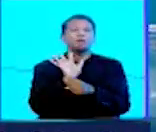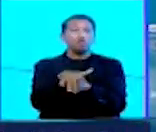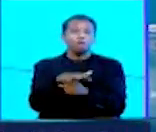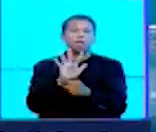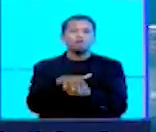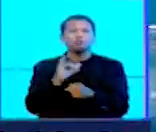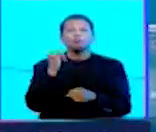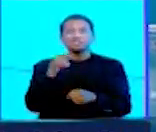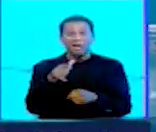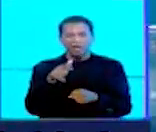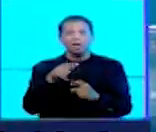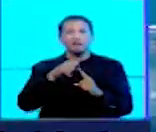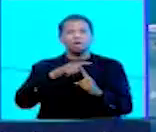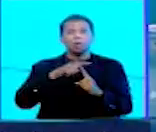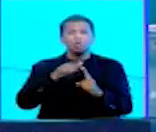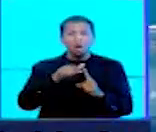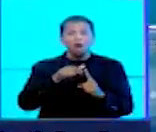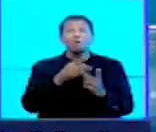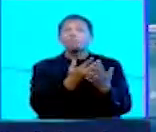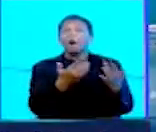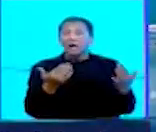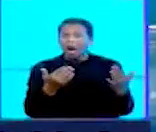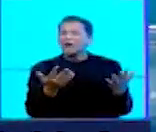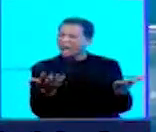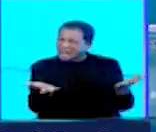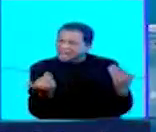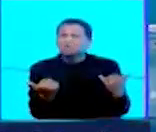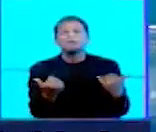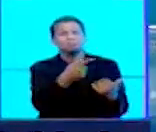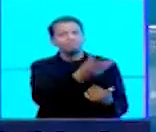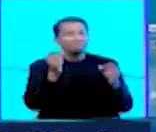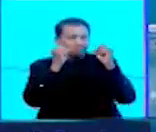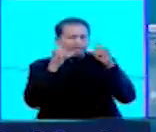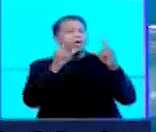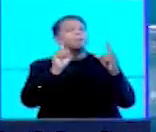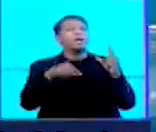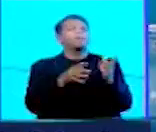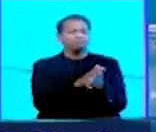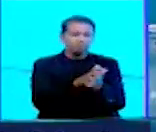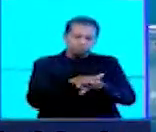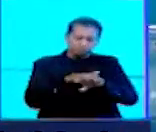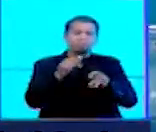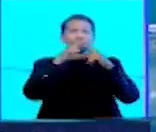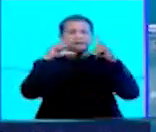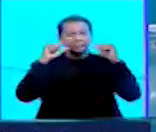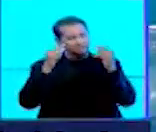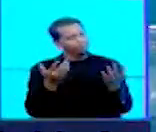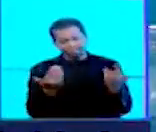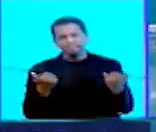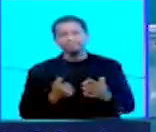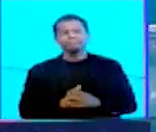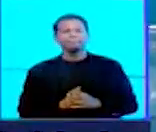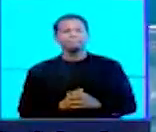anggota Karang Taruna turun langsung mengunjungi warga untuk mengajak dan menumbuhkan kesadaran mengenakan masker dan cuci